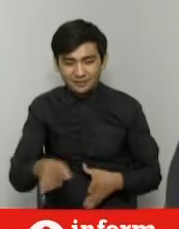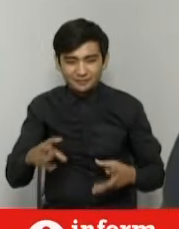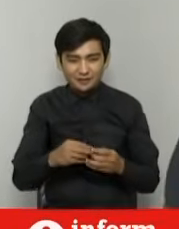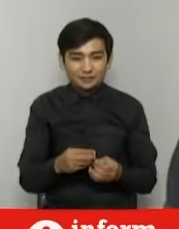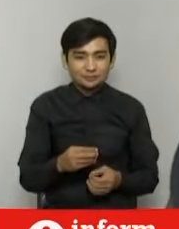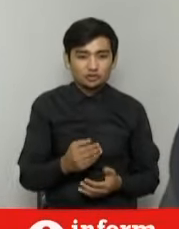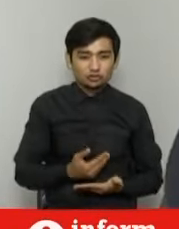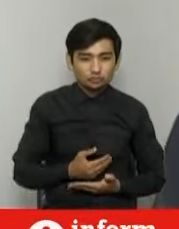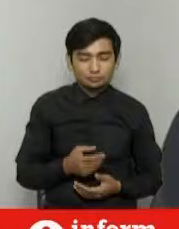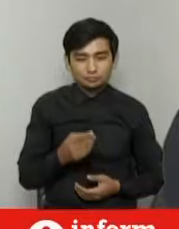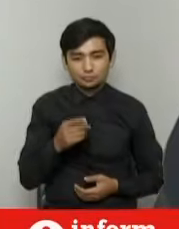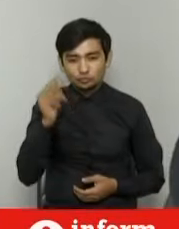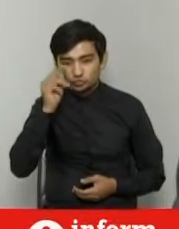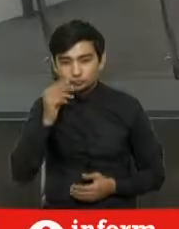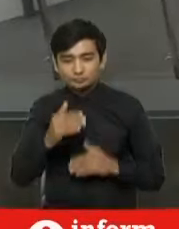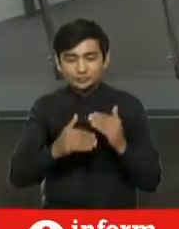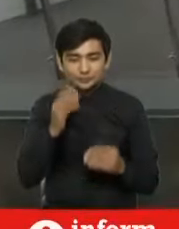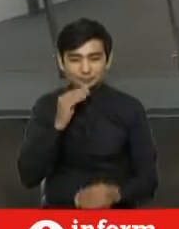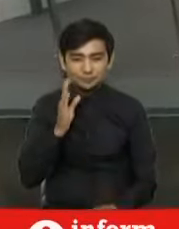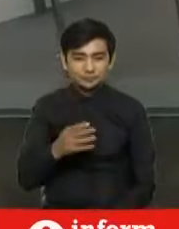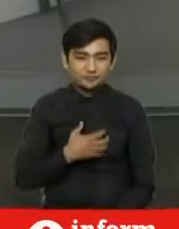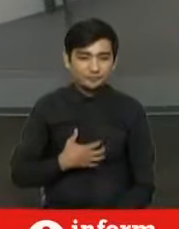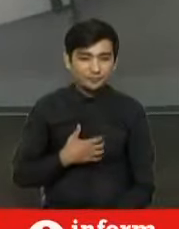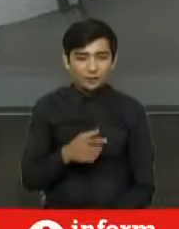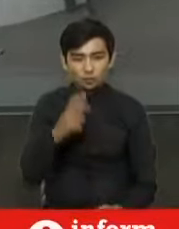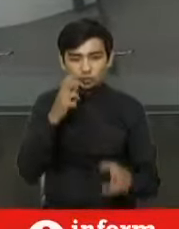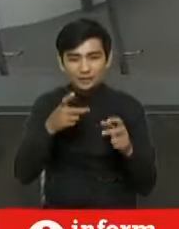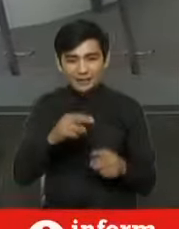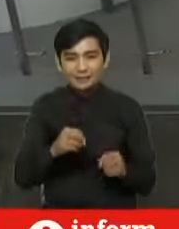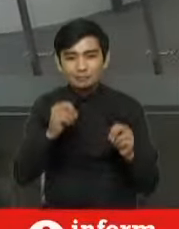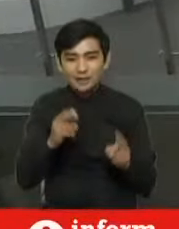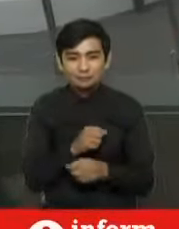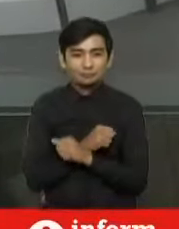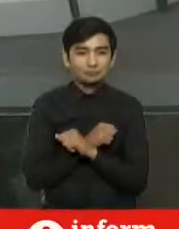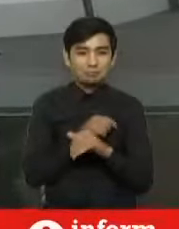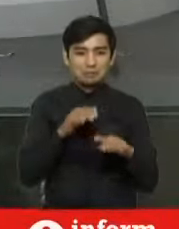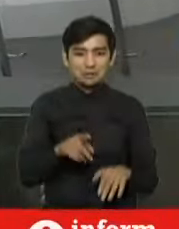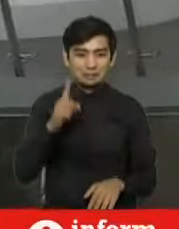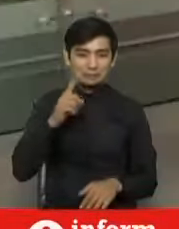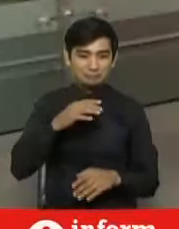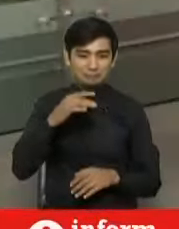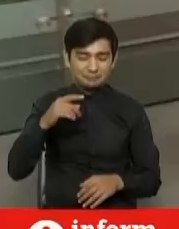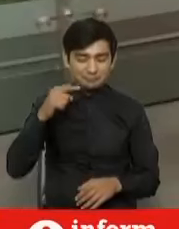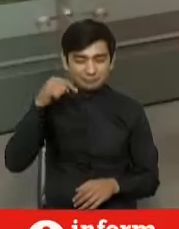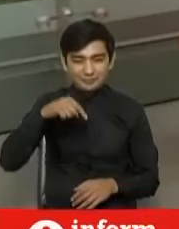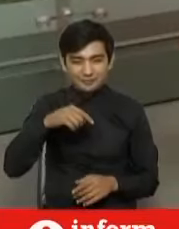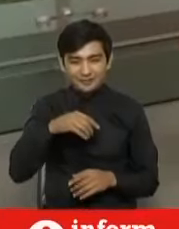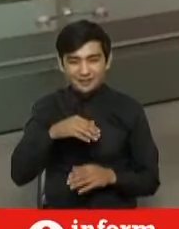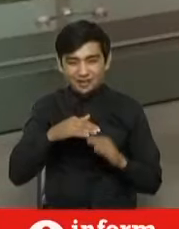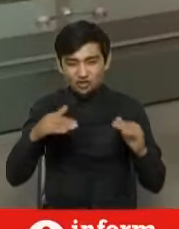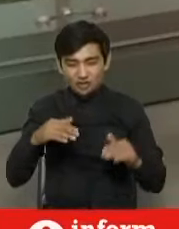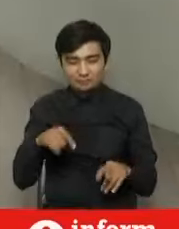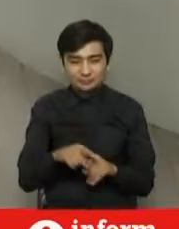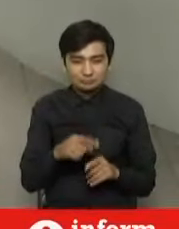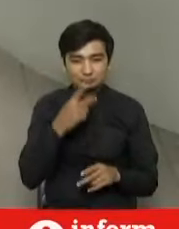атмосфера сыйлау, сол өте маңызды. Жатақханада студенттерге арналған демалыс орындары да қарастырылған. Жоғары қабатта қала мен тау